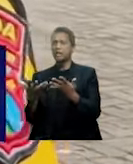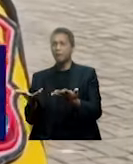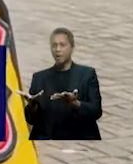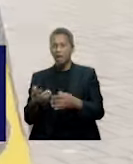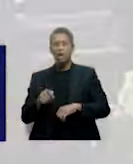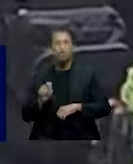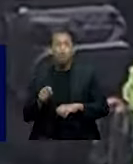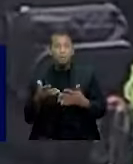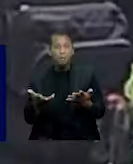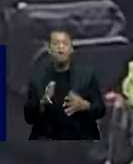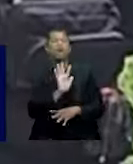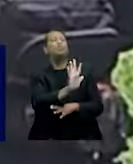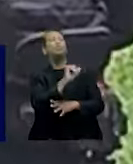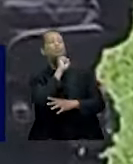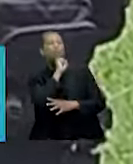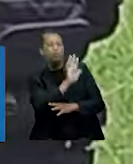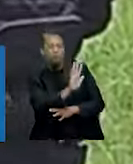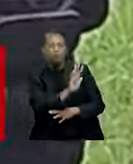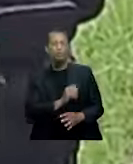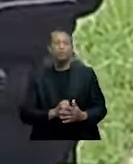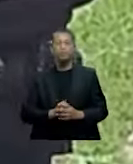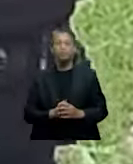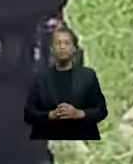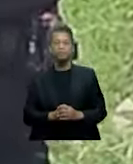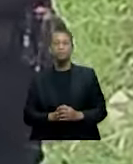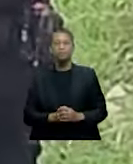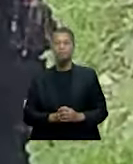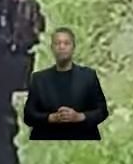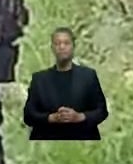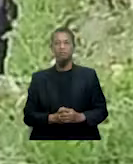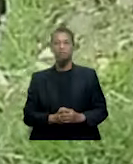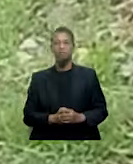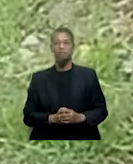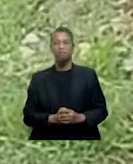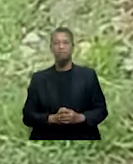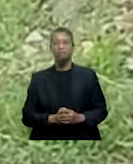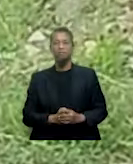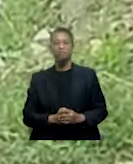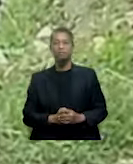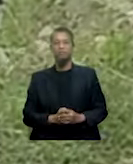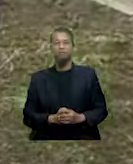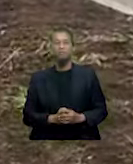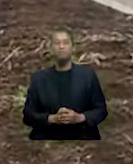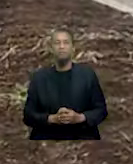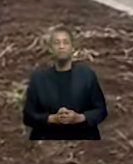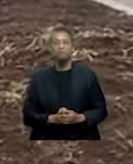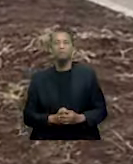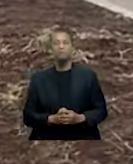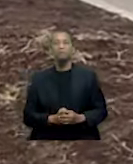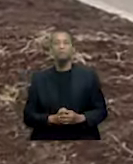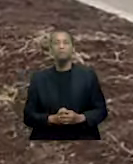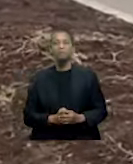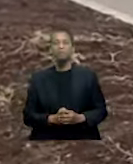ditunggu rekan-rekan media. Puluhan aparat bersenjata lengkap juga berjaga di sekitar lokasi. 1 unit kendaraan taktis